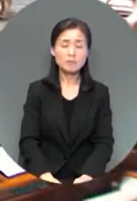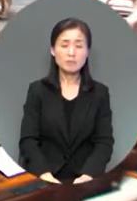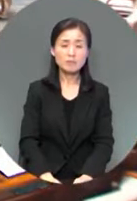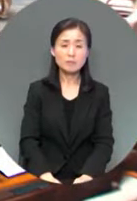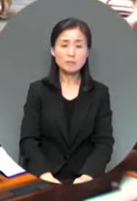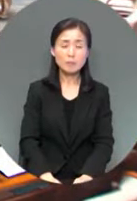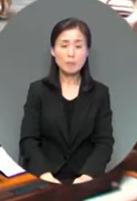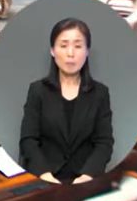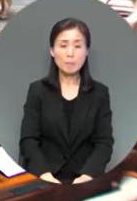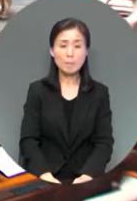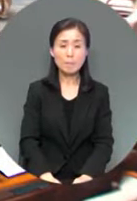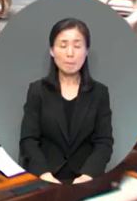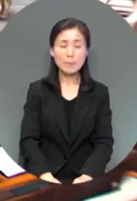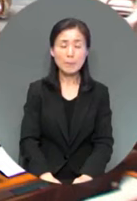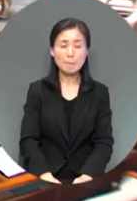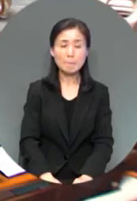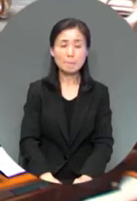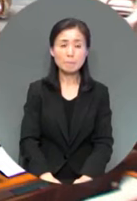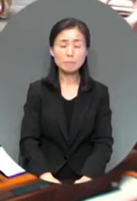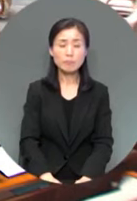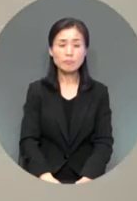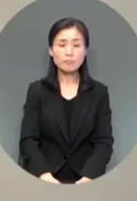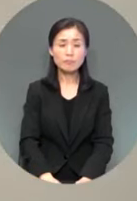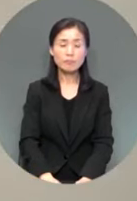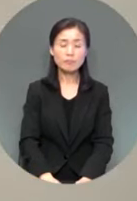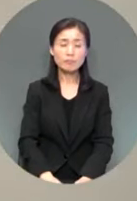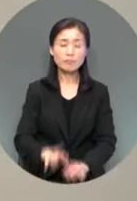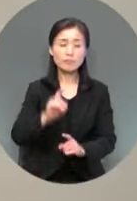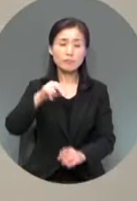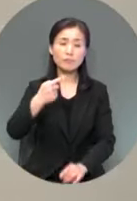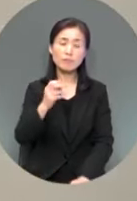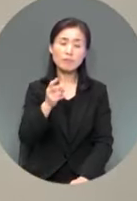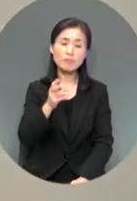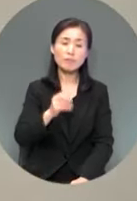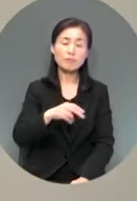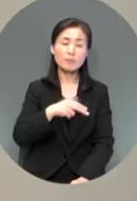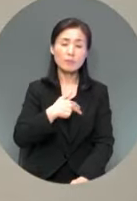네, 이소영 의원님 수고하셨습니다.